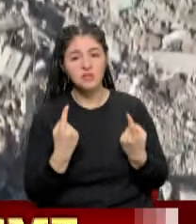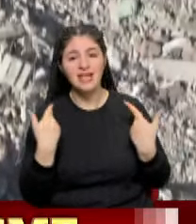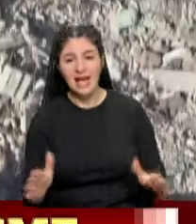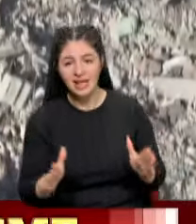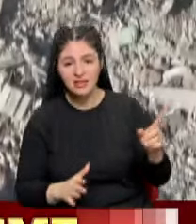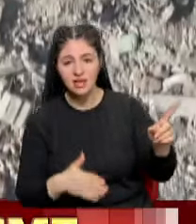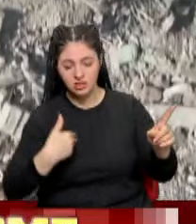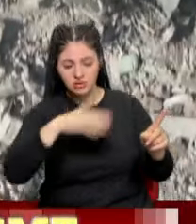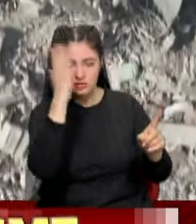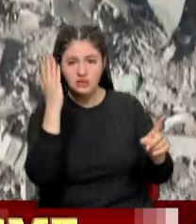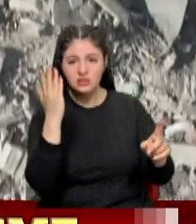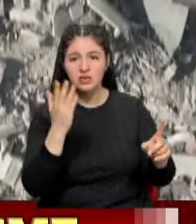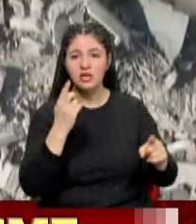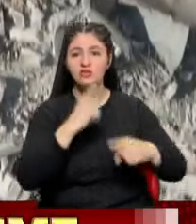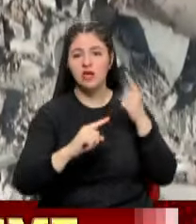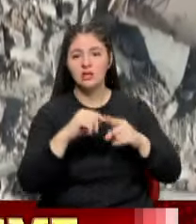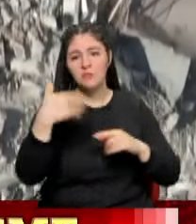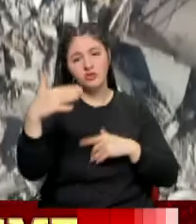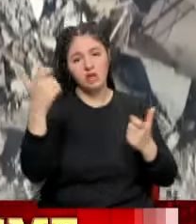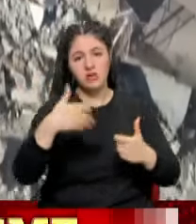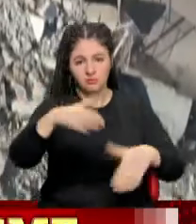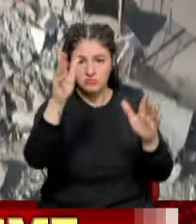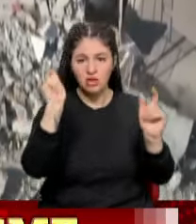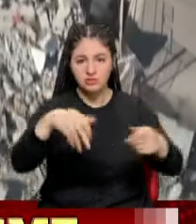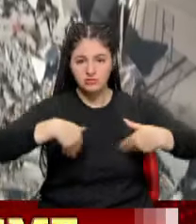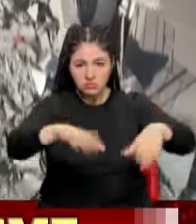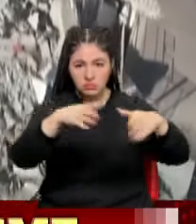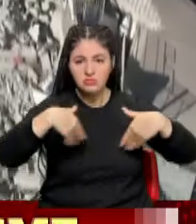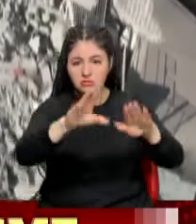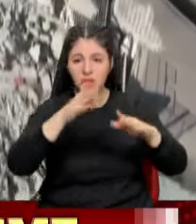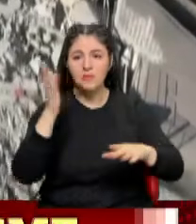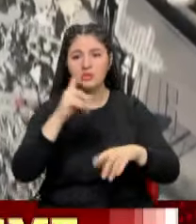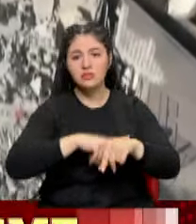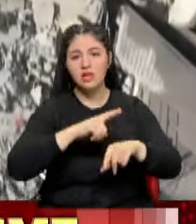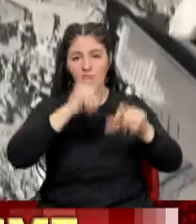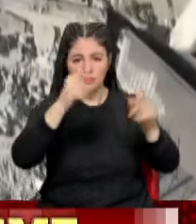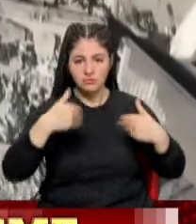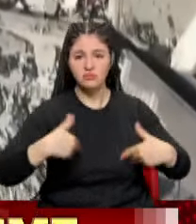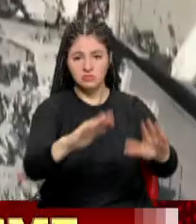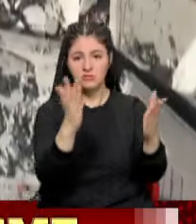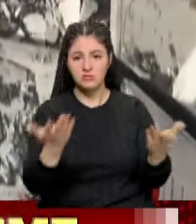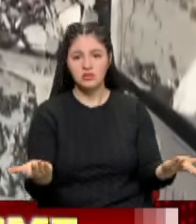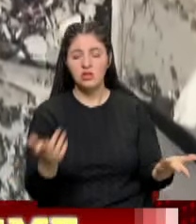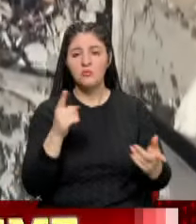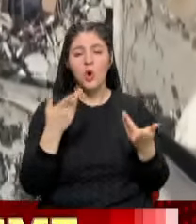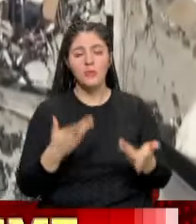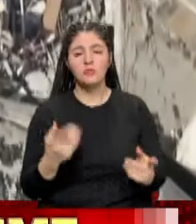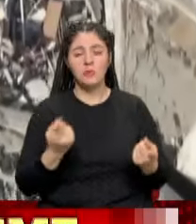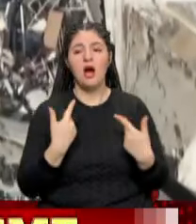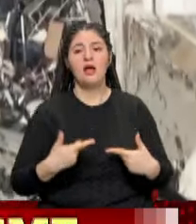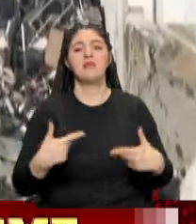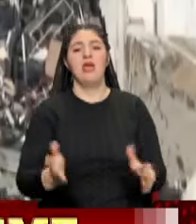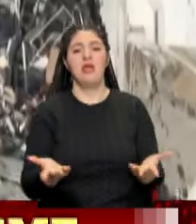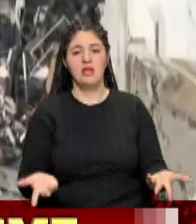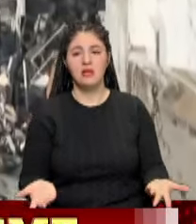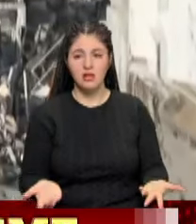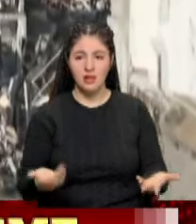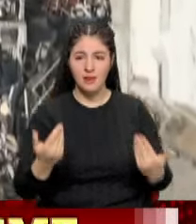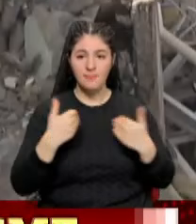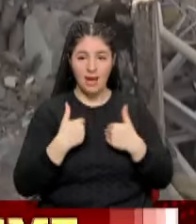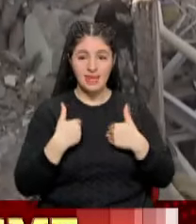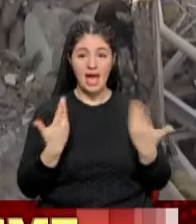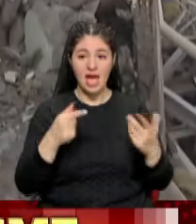değildir. Gitsinler siyasetlerini başka yerde yapsınlar. Başka saatte yapsınlar. Bakın bu kabul edecek bir durum değil.